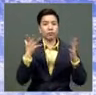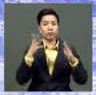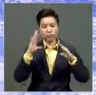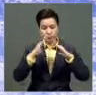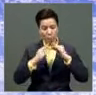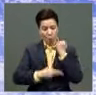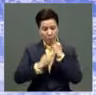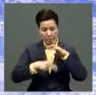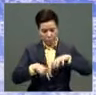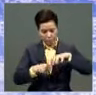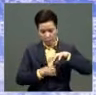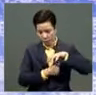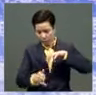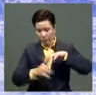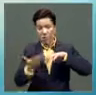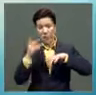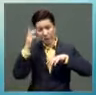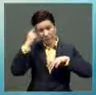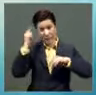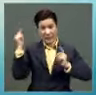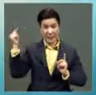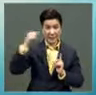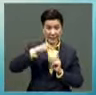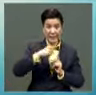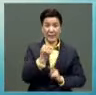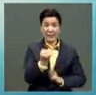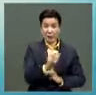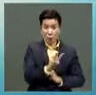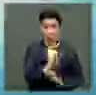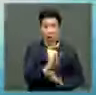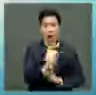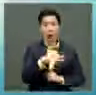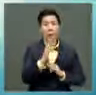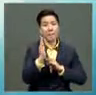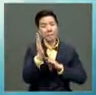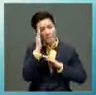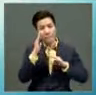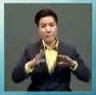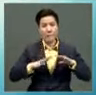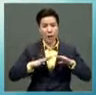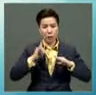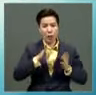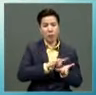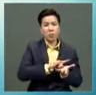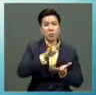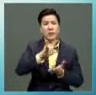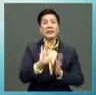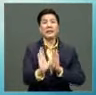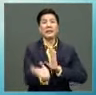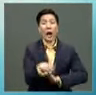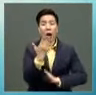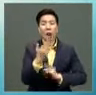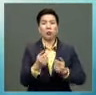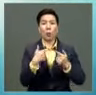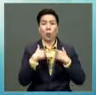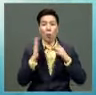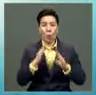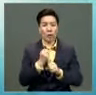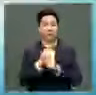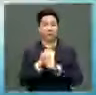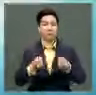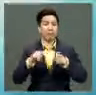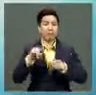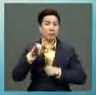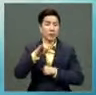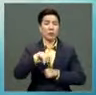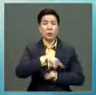ไปจากโรงแรมเพราะว่ามีบางคืนมาถึงตี2นะครับแล้วมาแล้วก็ภารกิจที่ต้องบินแต่เช้านะครับแล้วนักบินเขาก็